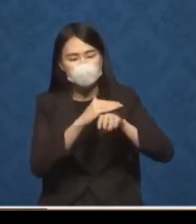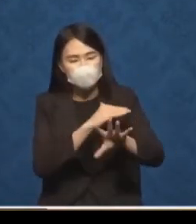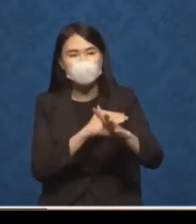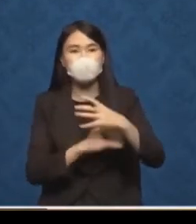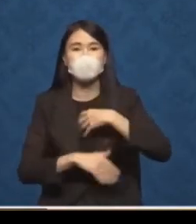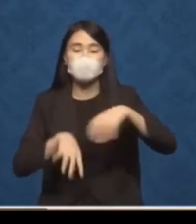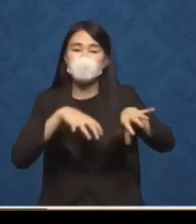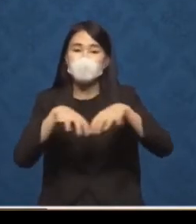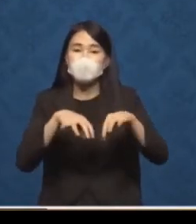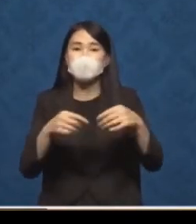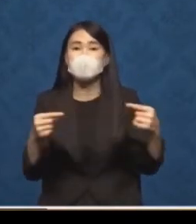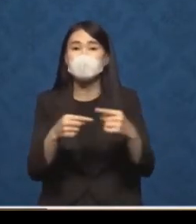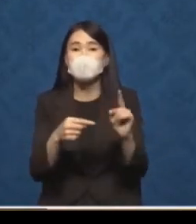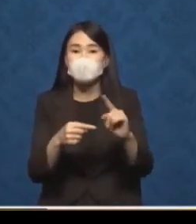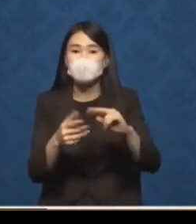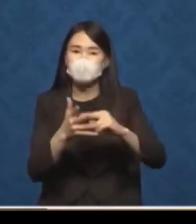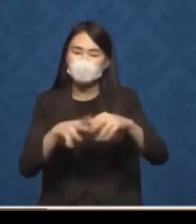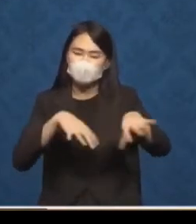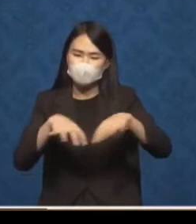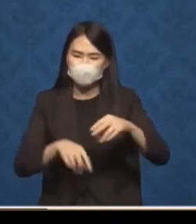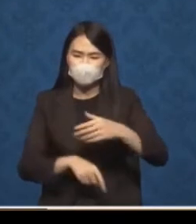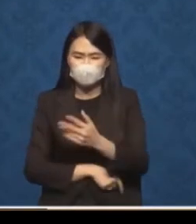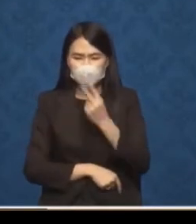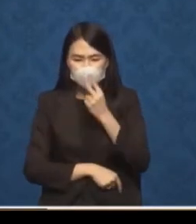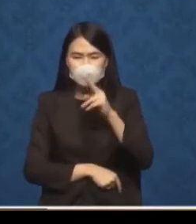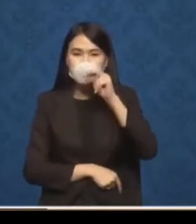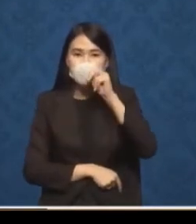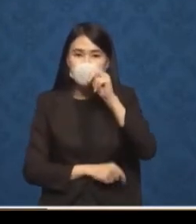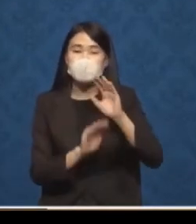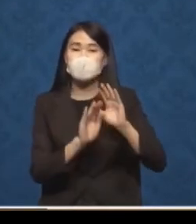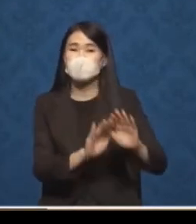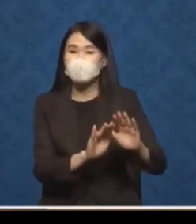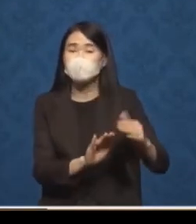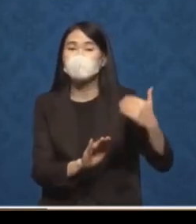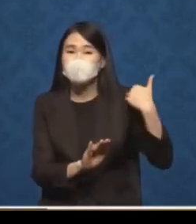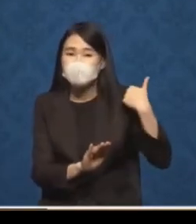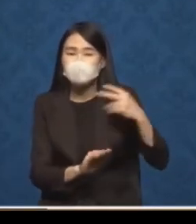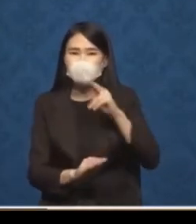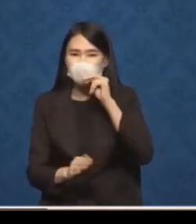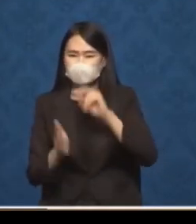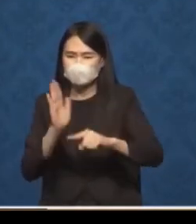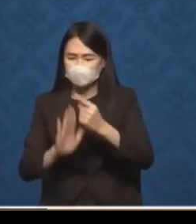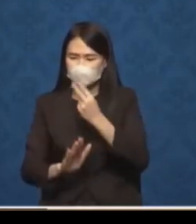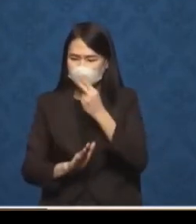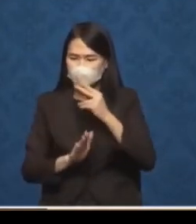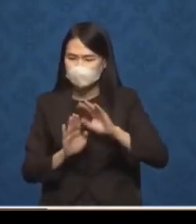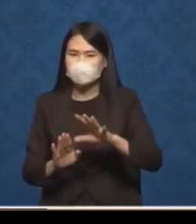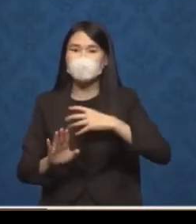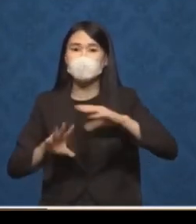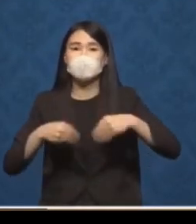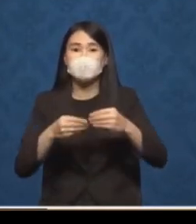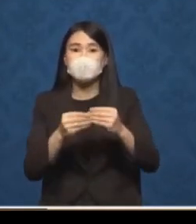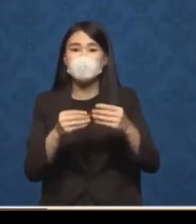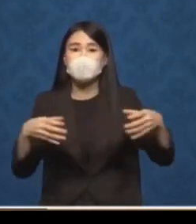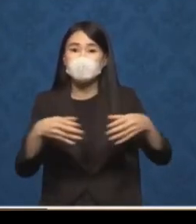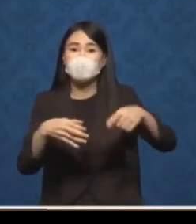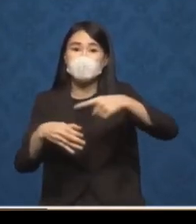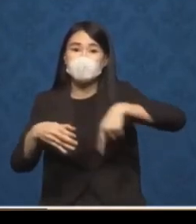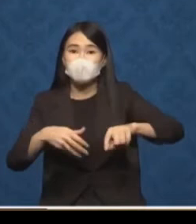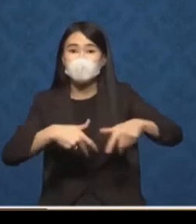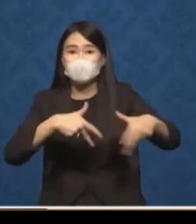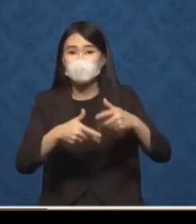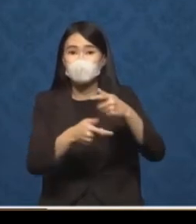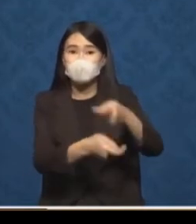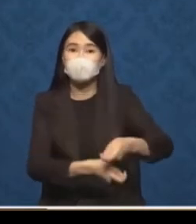การจัดหาต้องการแหล่งน้ำดิบแหล่งน้ำต้นทุนเพื่อสนับสนุนพื้นที่ที่ส